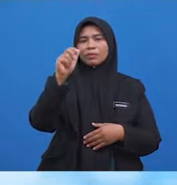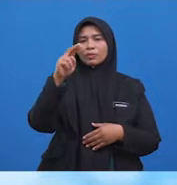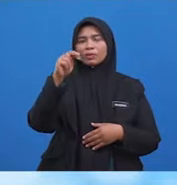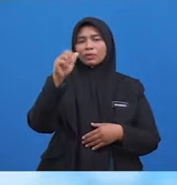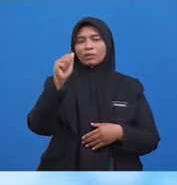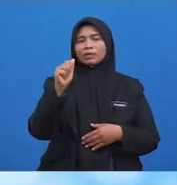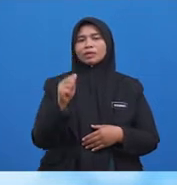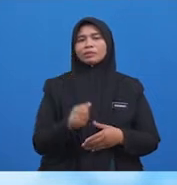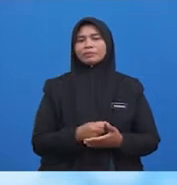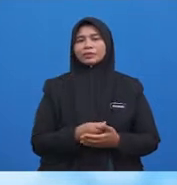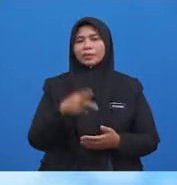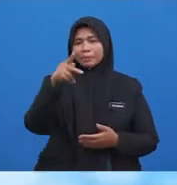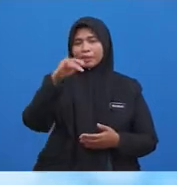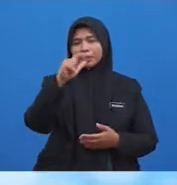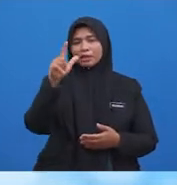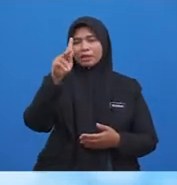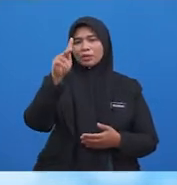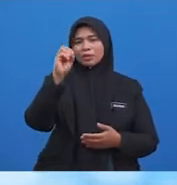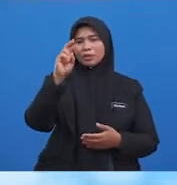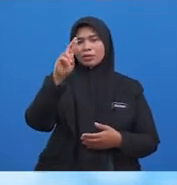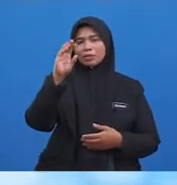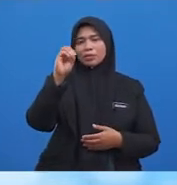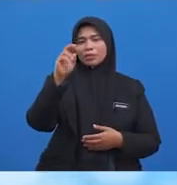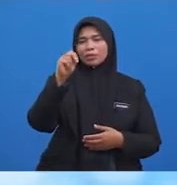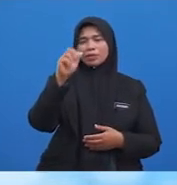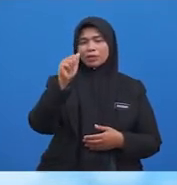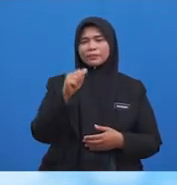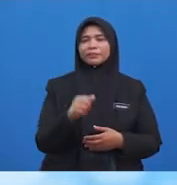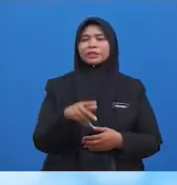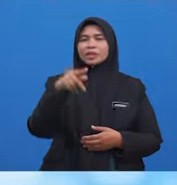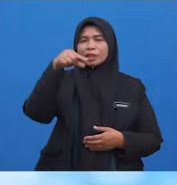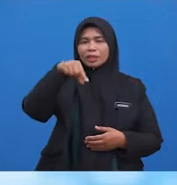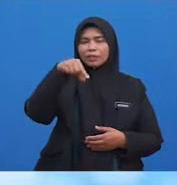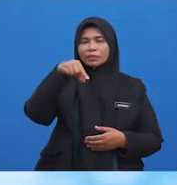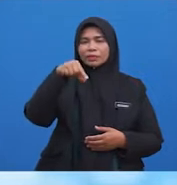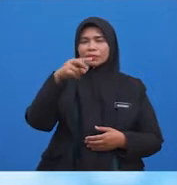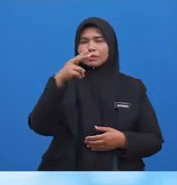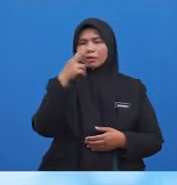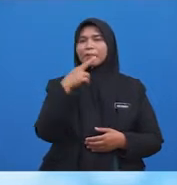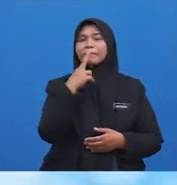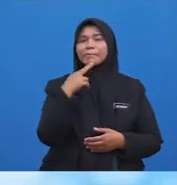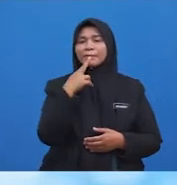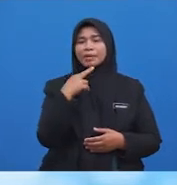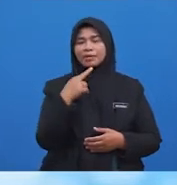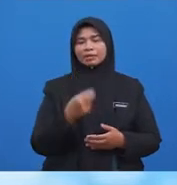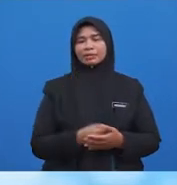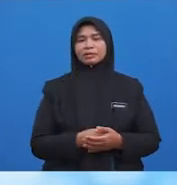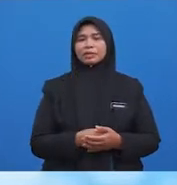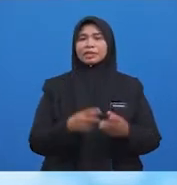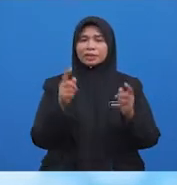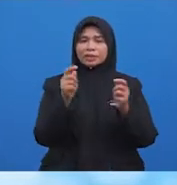ialah korona ya pisang you pula kelihatan merah